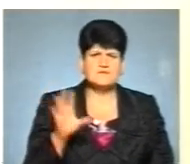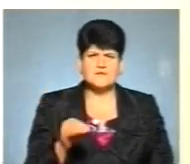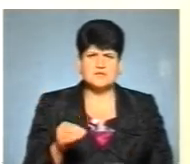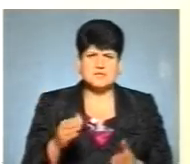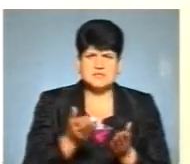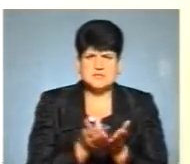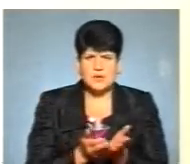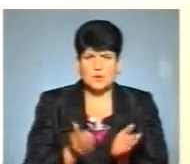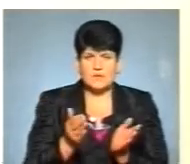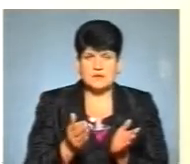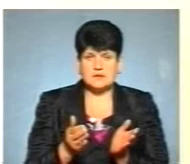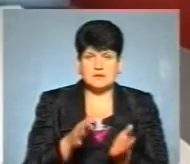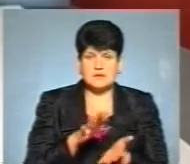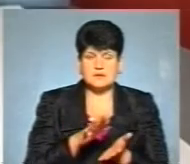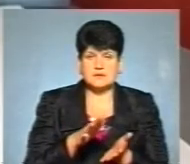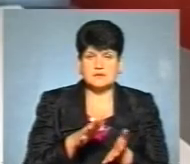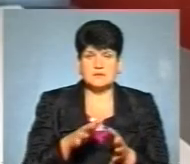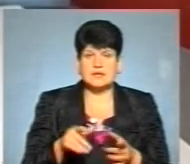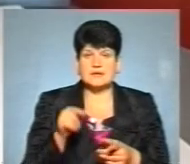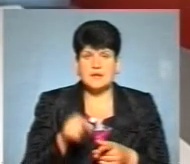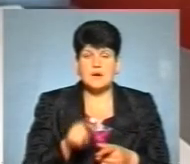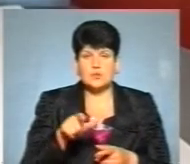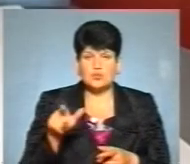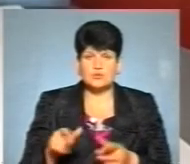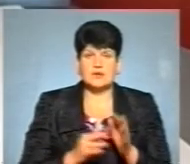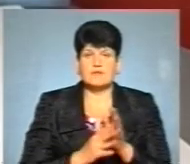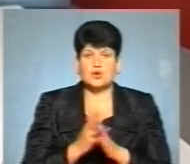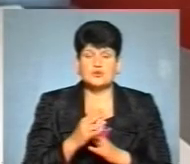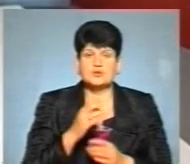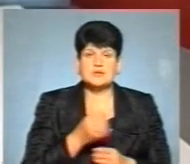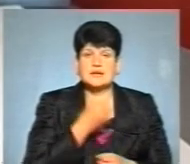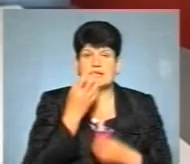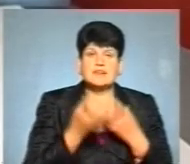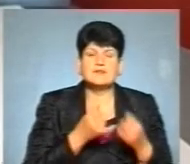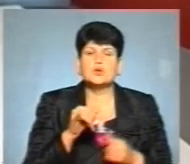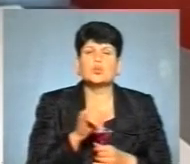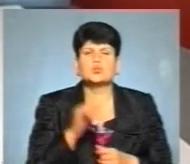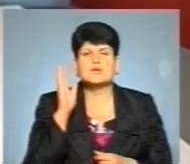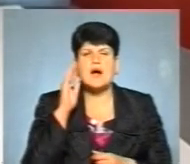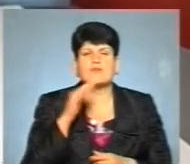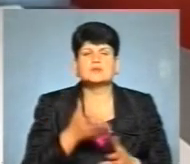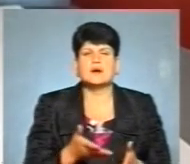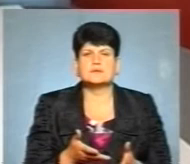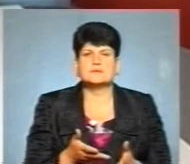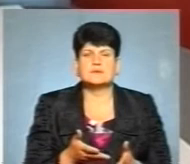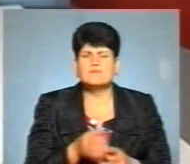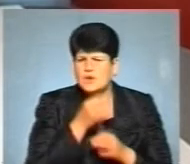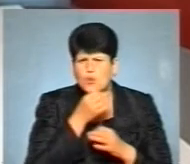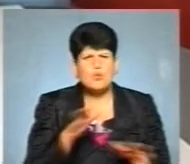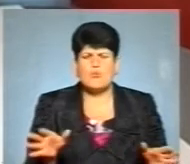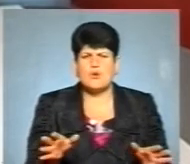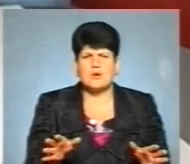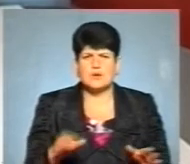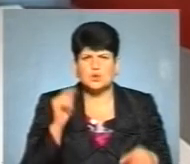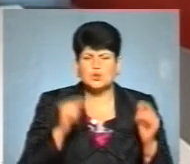дороги замулені, і на них люди вирощують квіти і газони поробили. Куди буде текти вода? Від будь-якого дощу. Я вже не кажу Дністер. Дністер